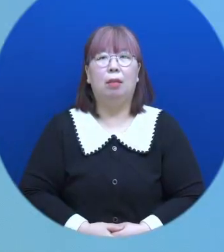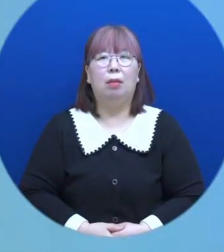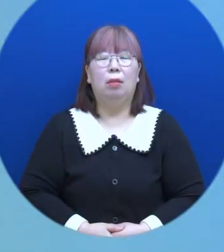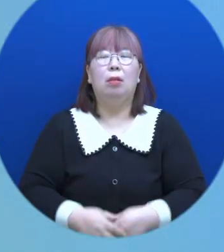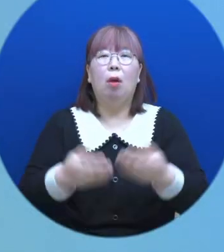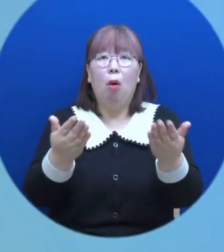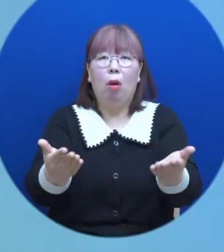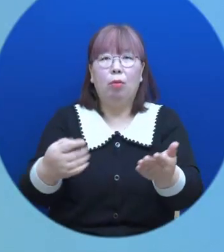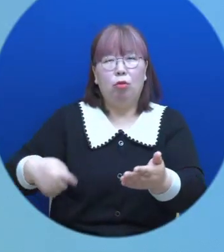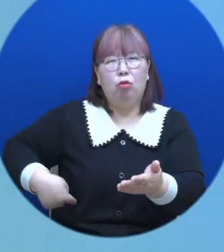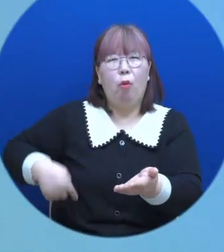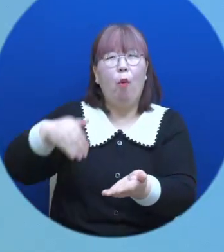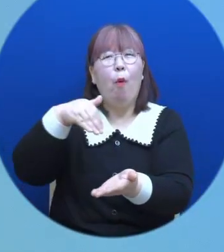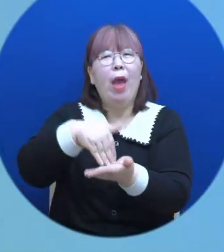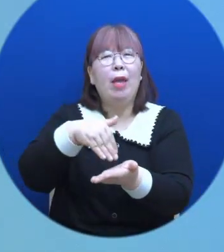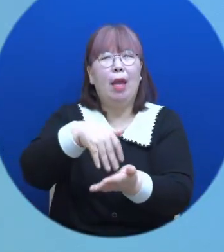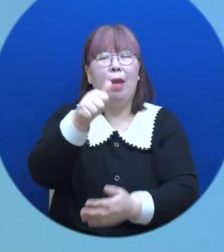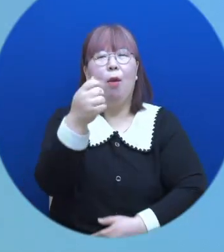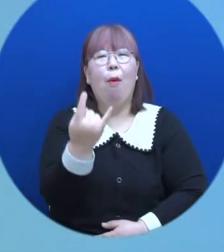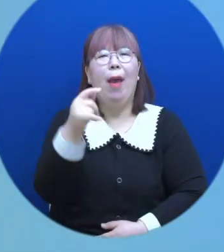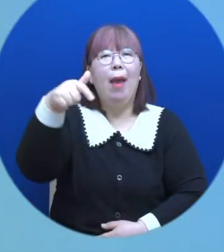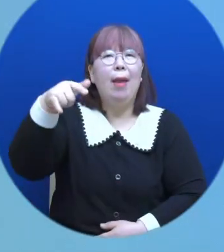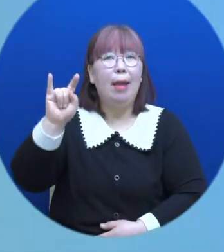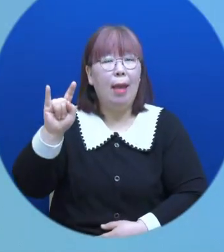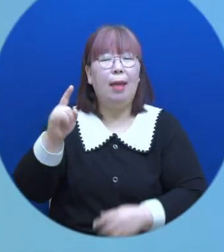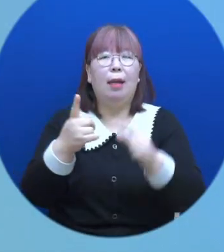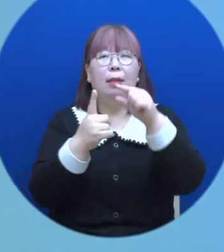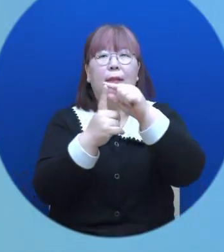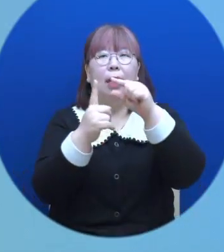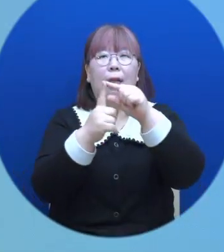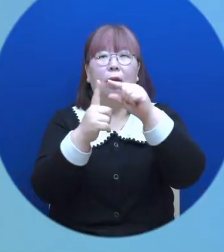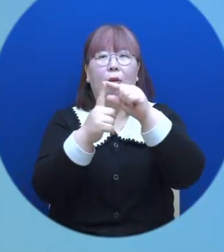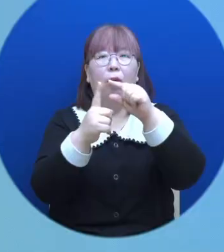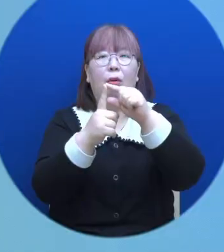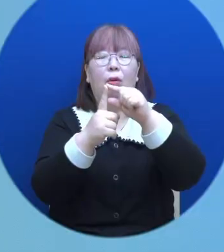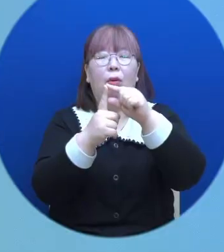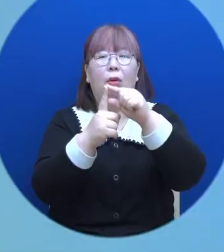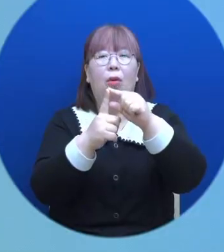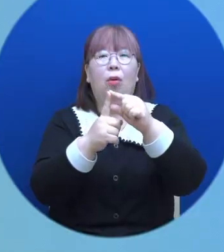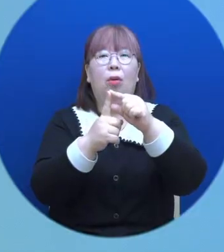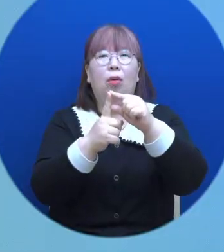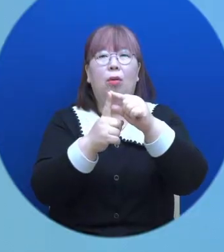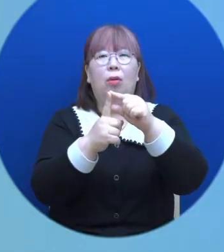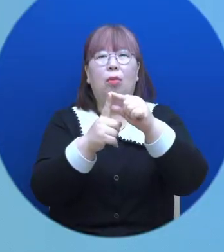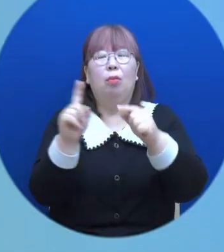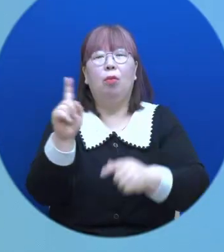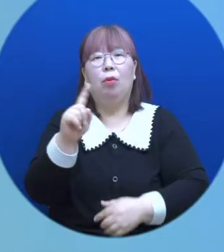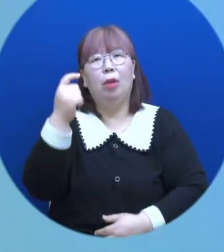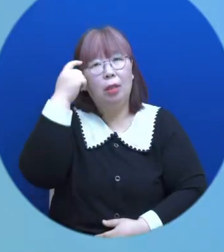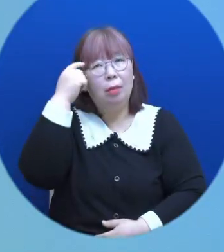여러분들 회개하라는 이 회개의 단어, 어떤 단어일까요?